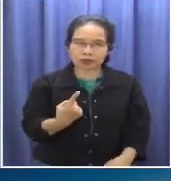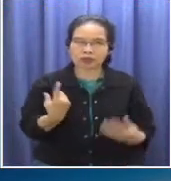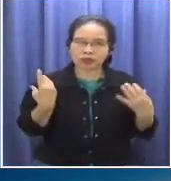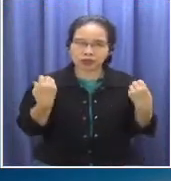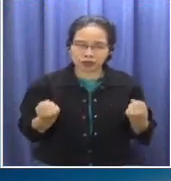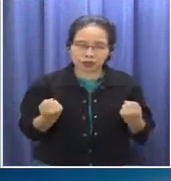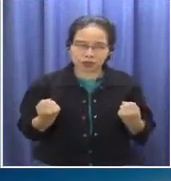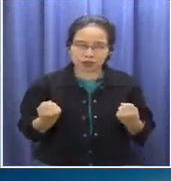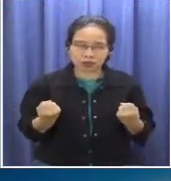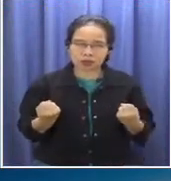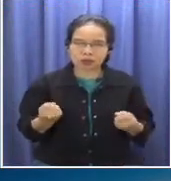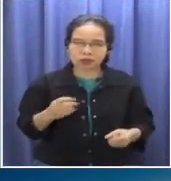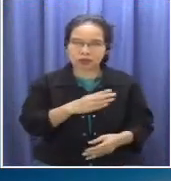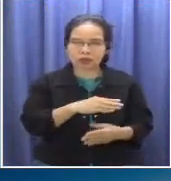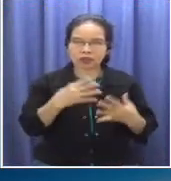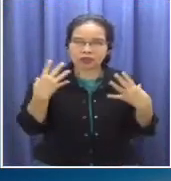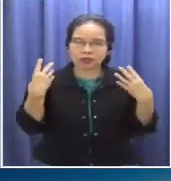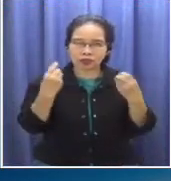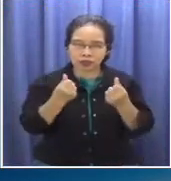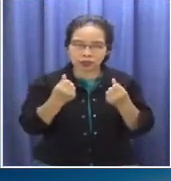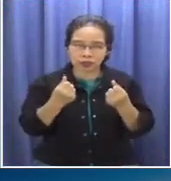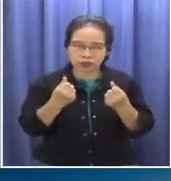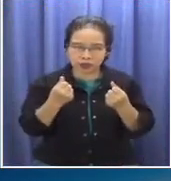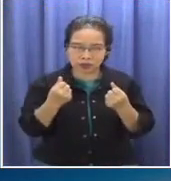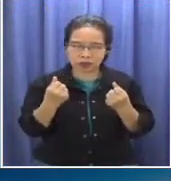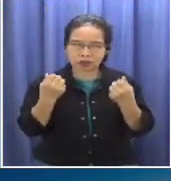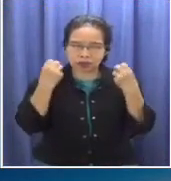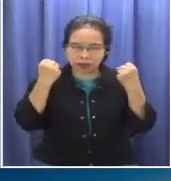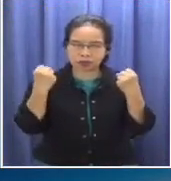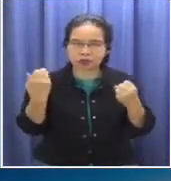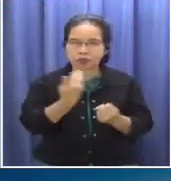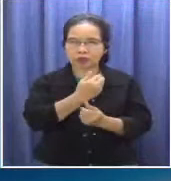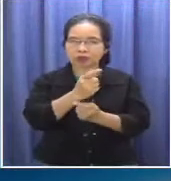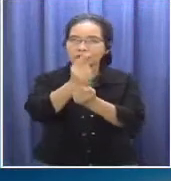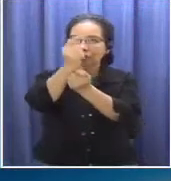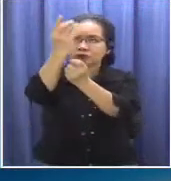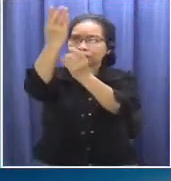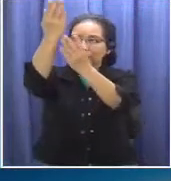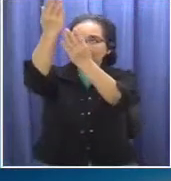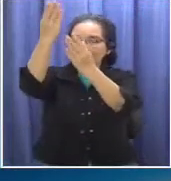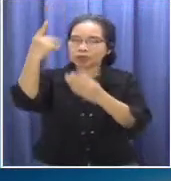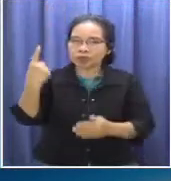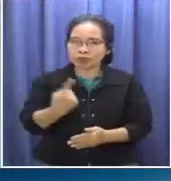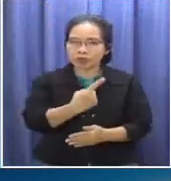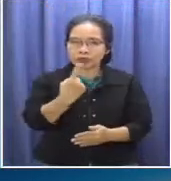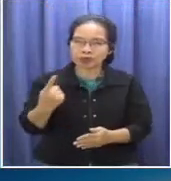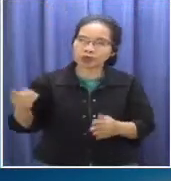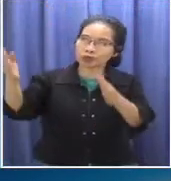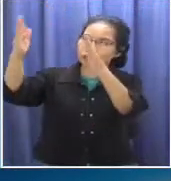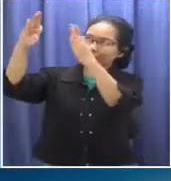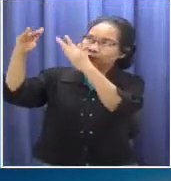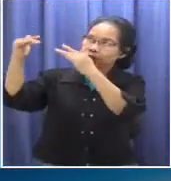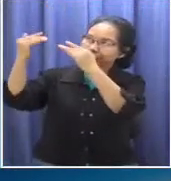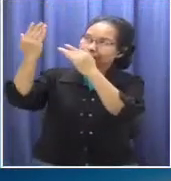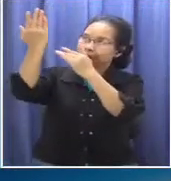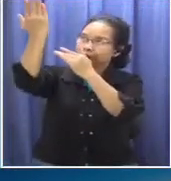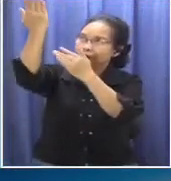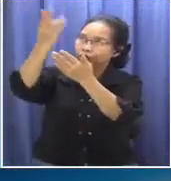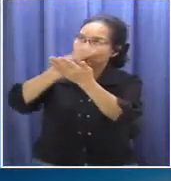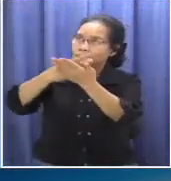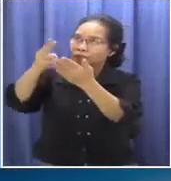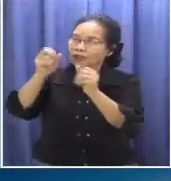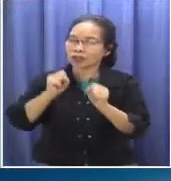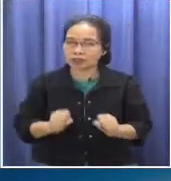matatag, maging malakas sa aming pagtitiwala, na lagi na kaming umasa sa iyong banal